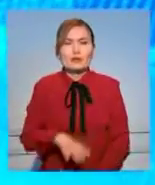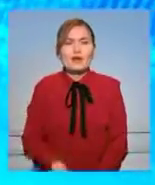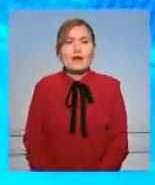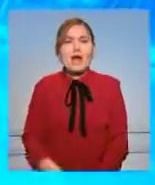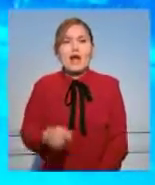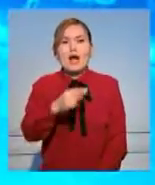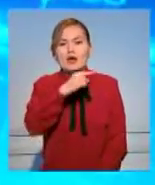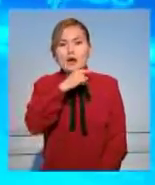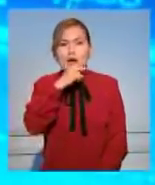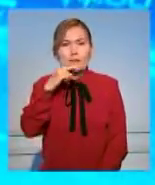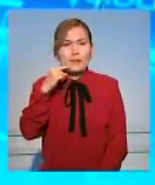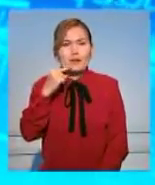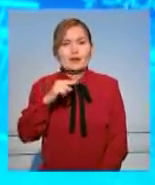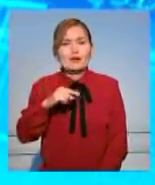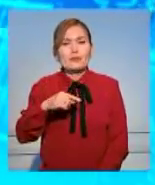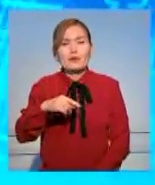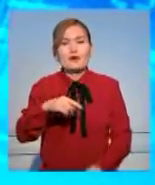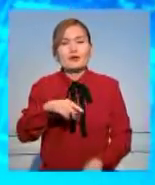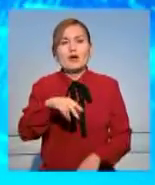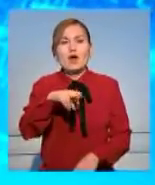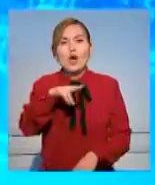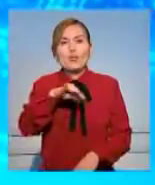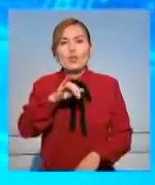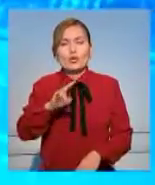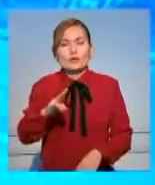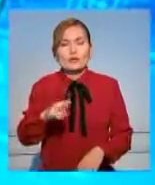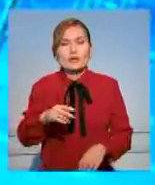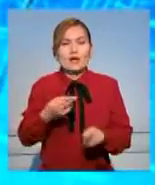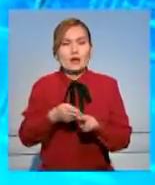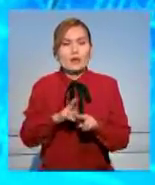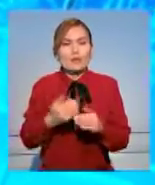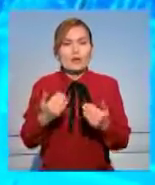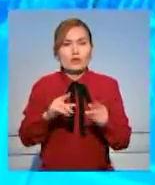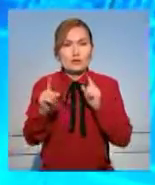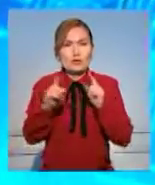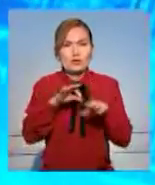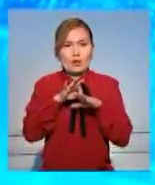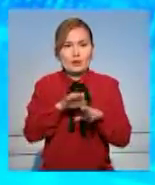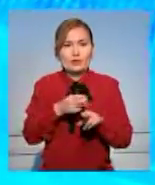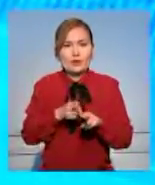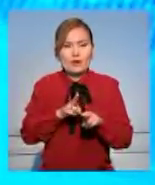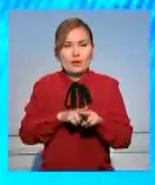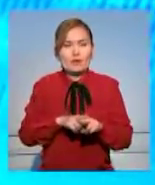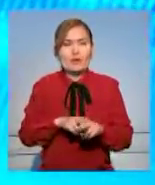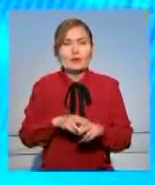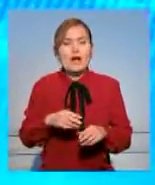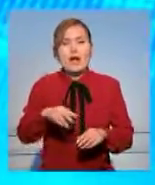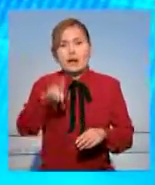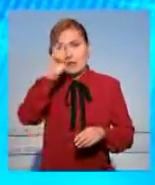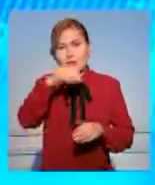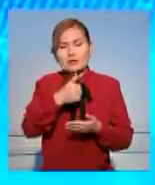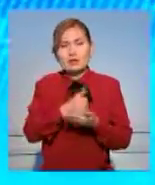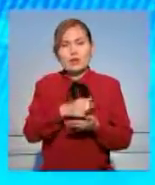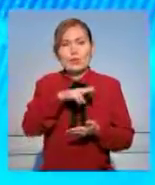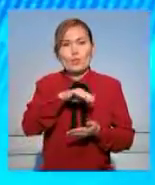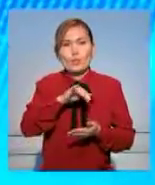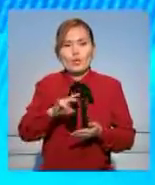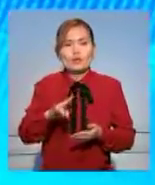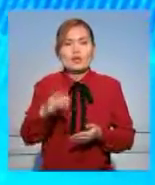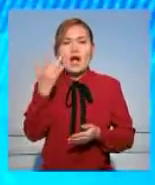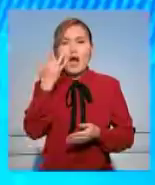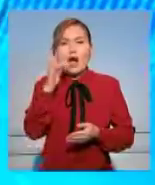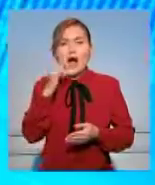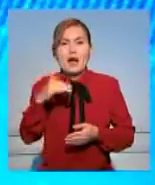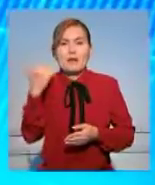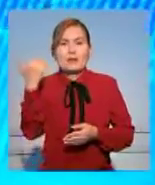Ал ресейлік тарап Сириядағы ахуалға қатысты Біріккен Ұлттар ұйымының қауіпсіздік кеңесін шұғыл жиын өткізуге шақырды. Ел президенті Владимир